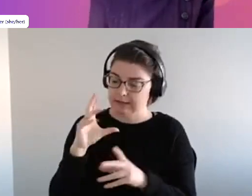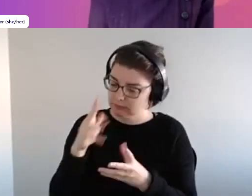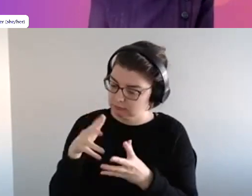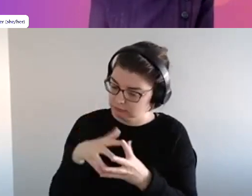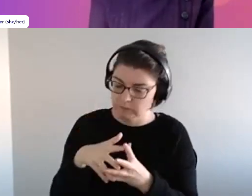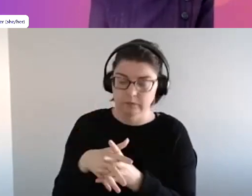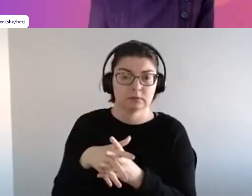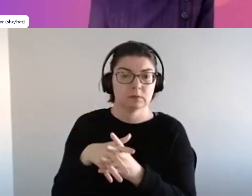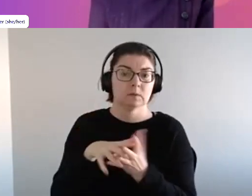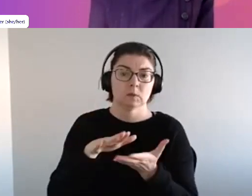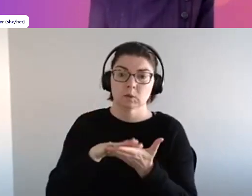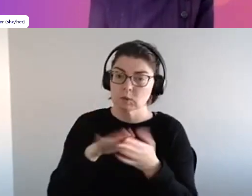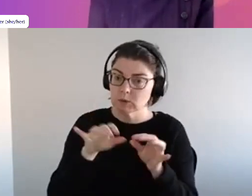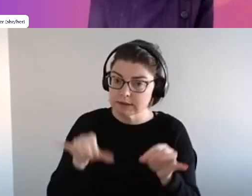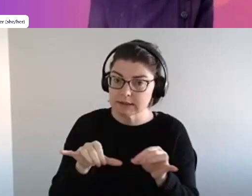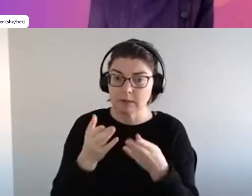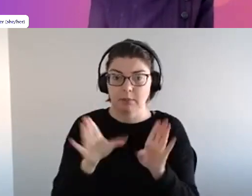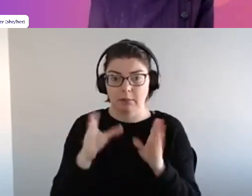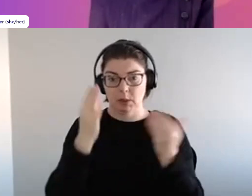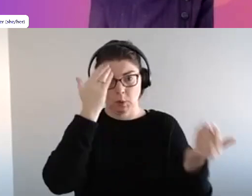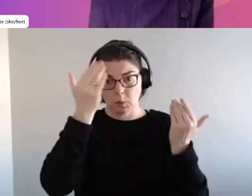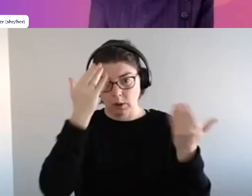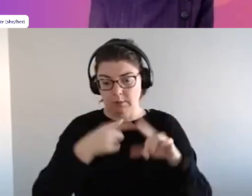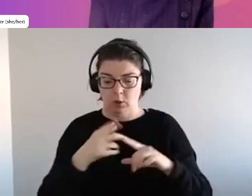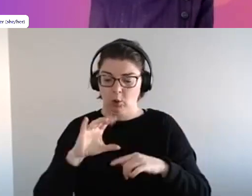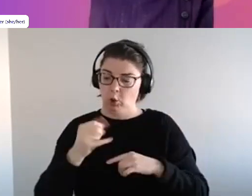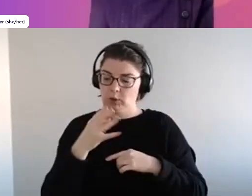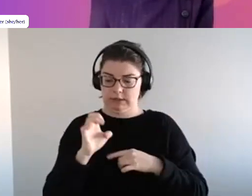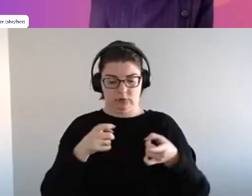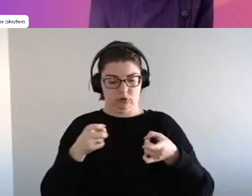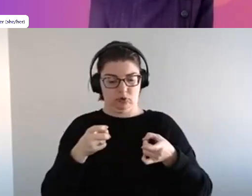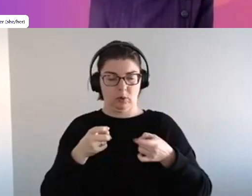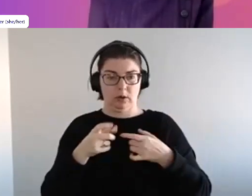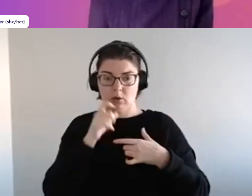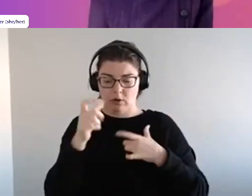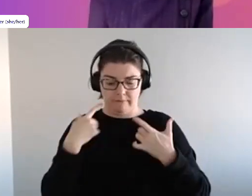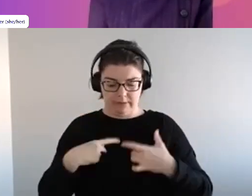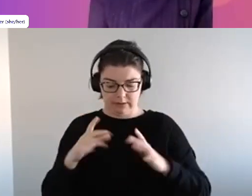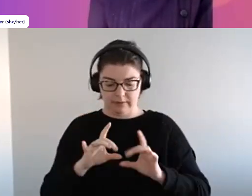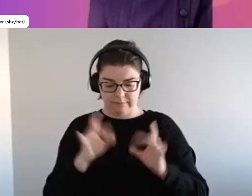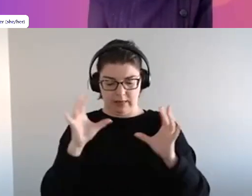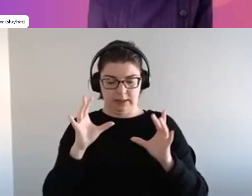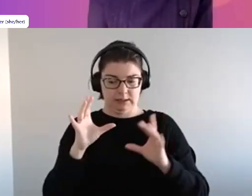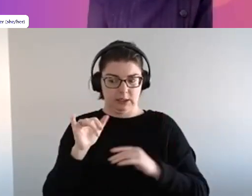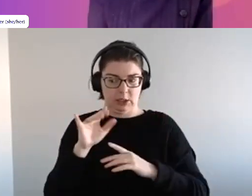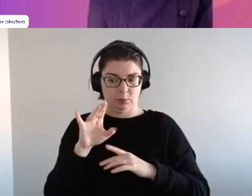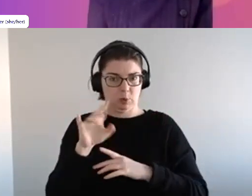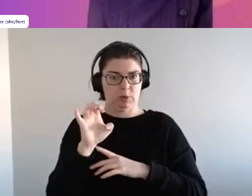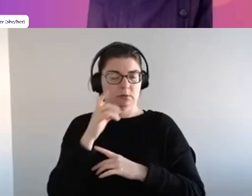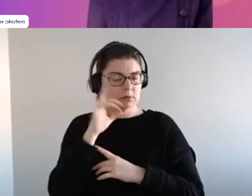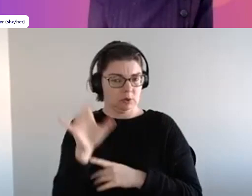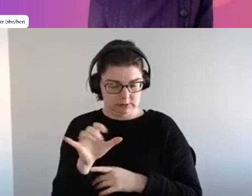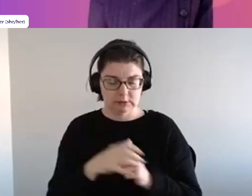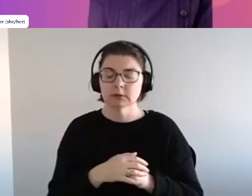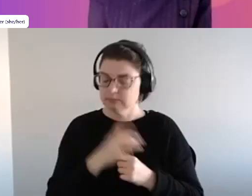il faut que ça soit dans les écoles il faut qu'on sensibilise les gens autour du contrôle coercitif et que ce n'est pas toujours